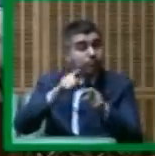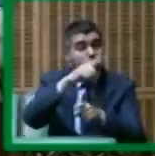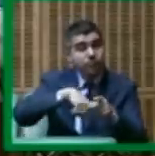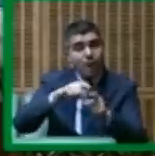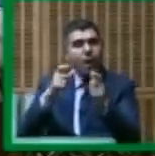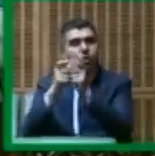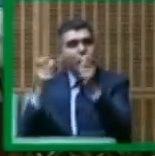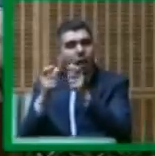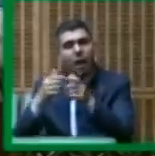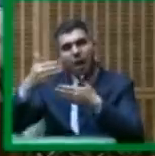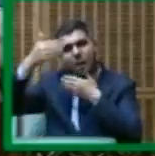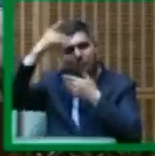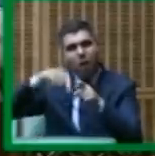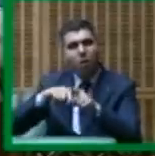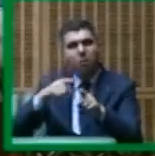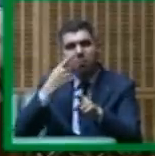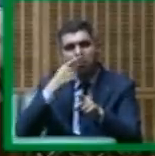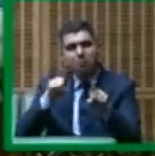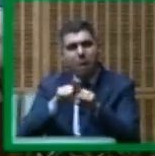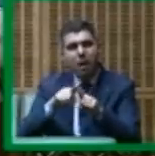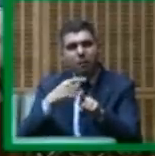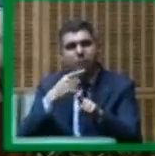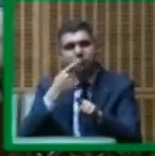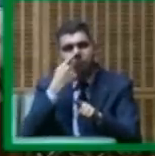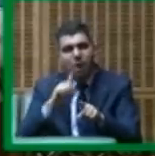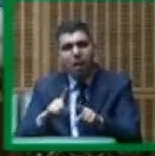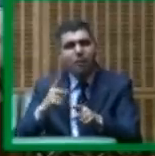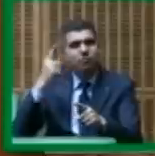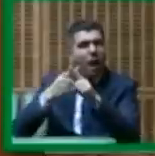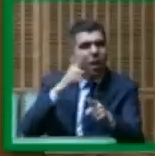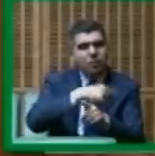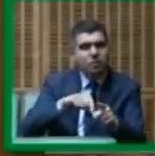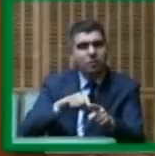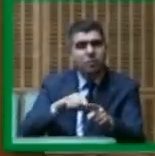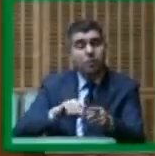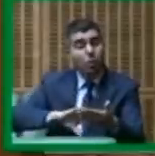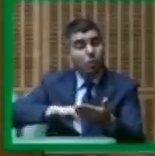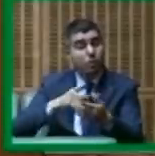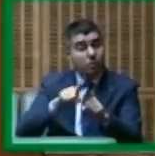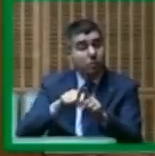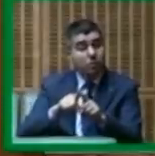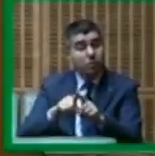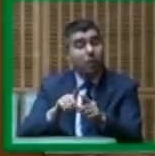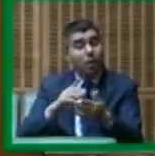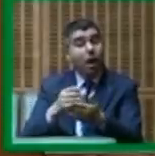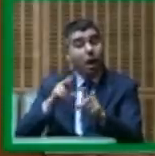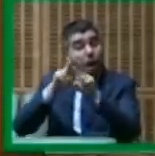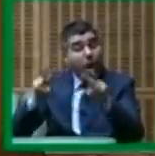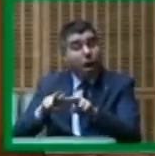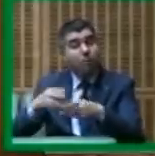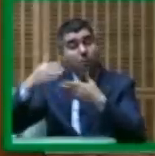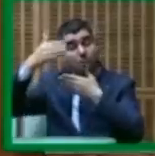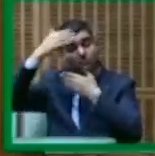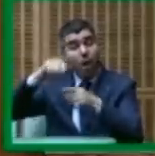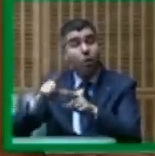المقاولة المغربية وكأنها يعني هي تنتظر أن نفعل لها كل شيء، غير معقول. المقاولة المغربية حتى